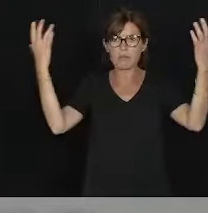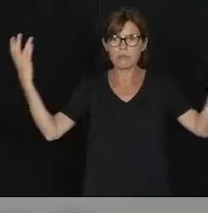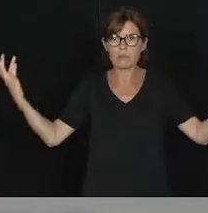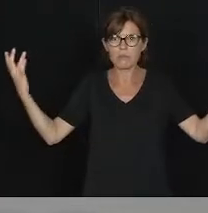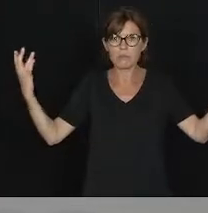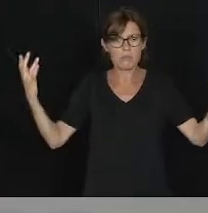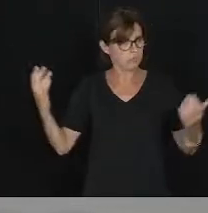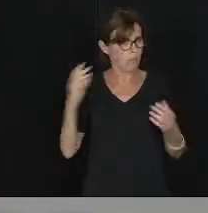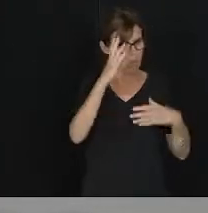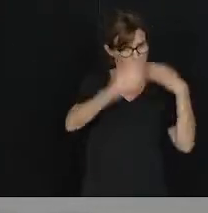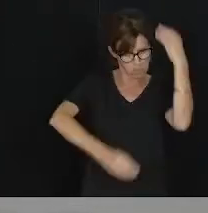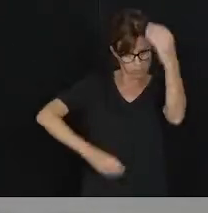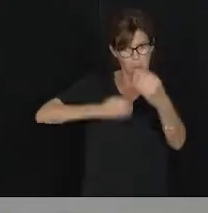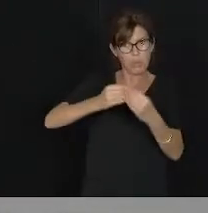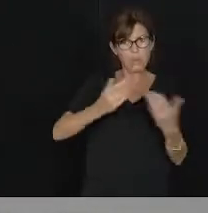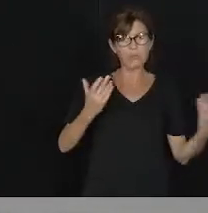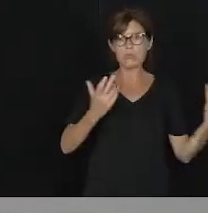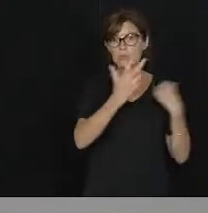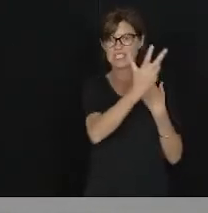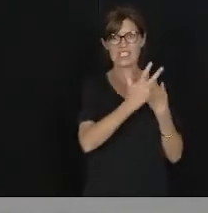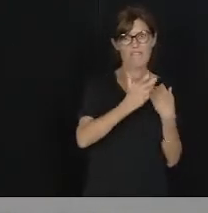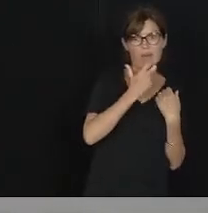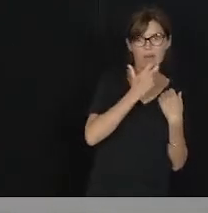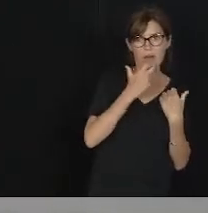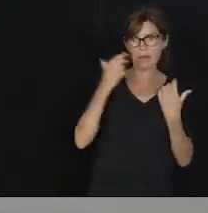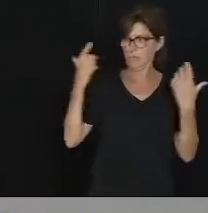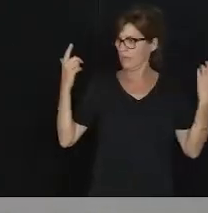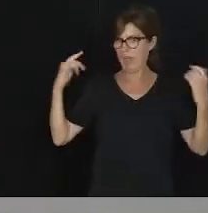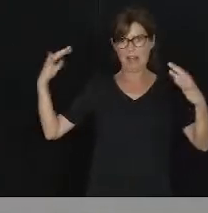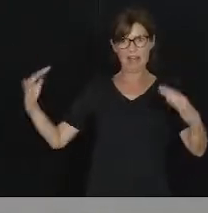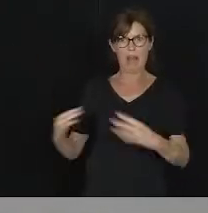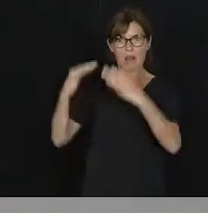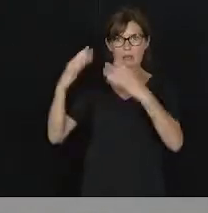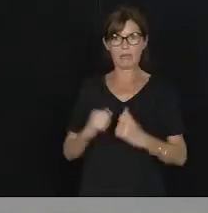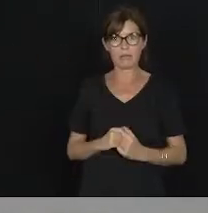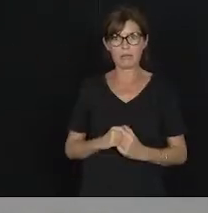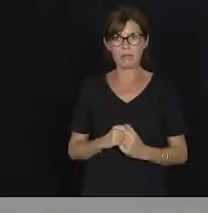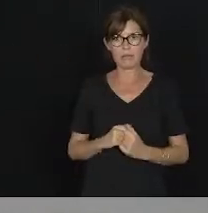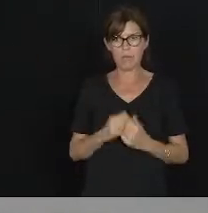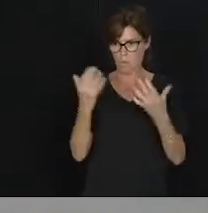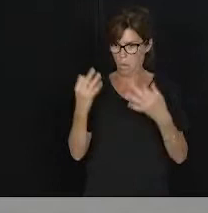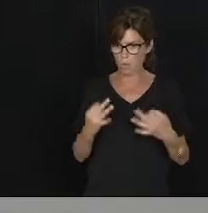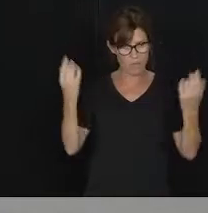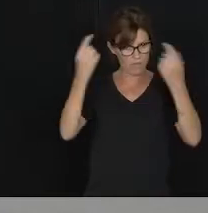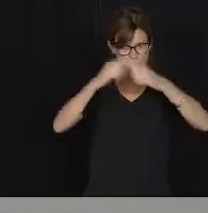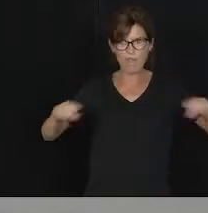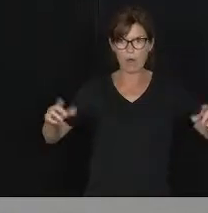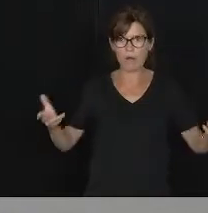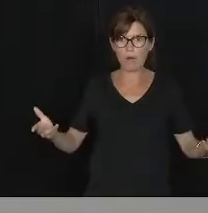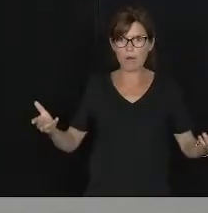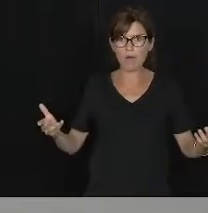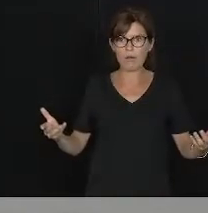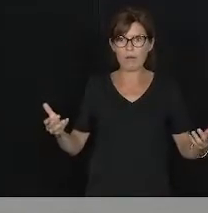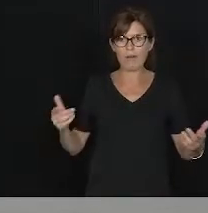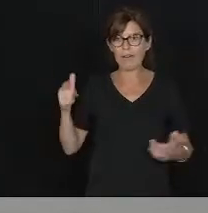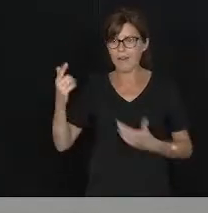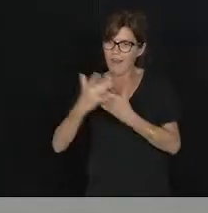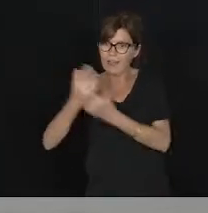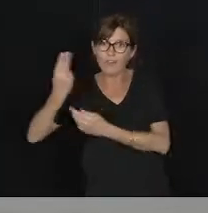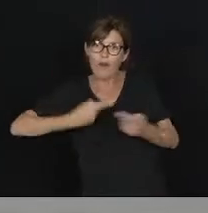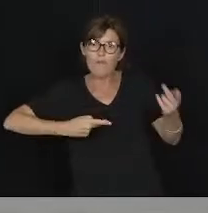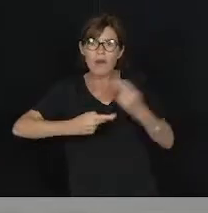un univers civil et guerrier, entre son univers civil et l'univers guerrier, je le cite, « Je désire que vous passiez des bonnes fêtes de